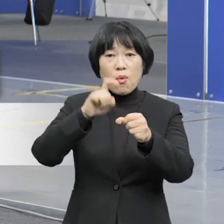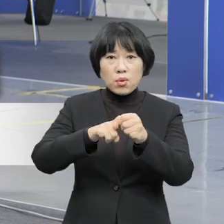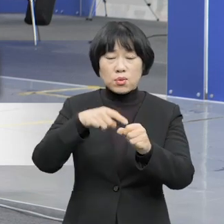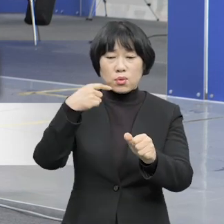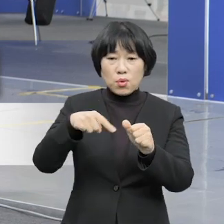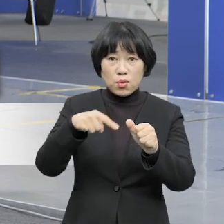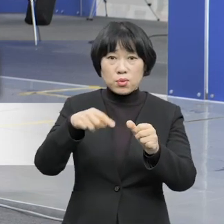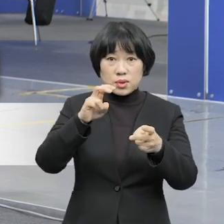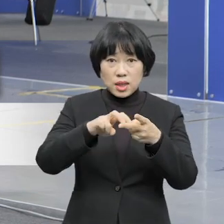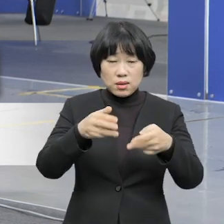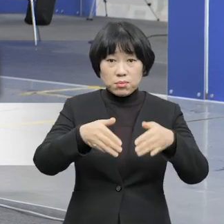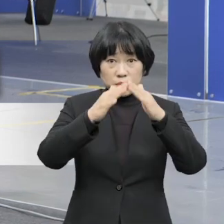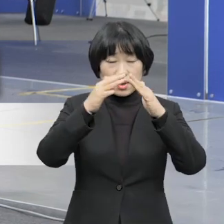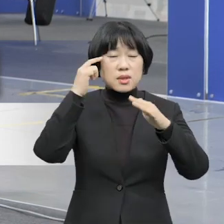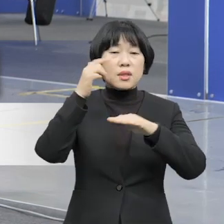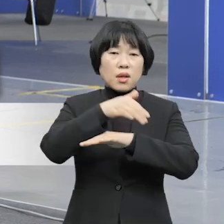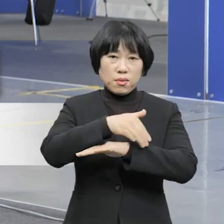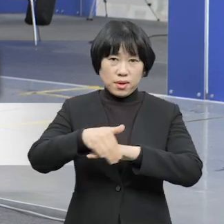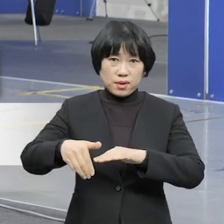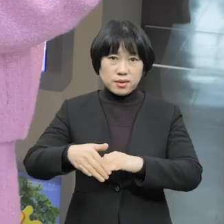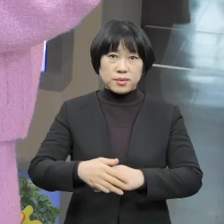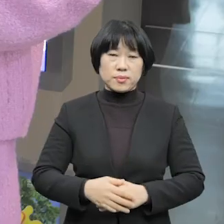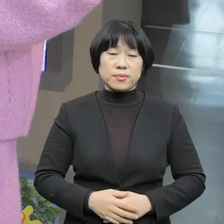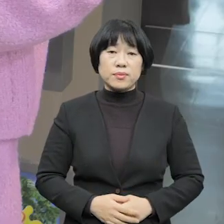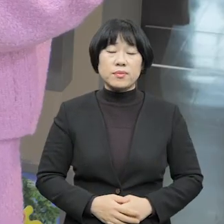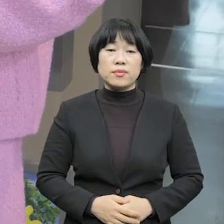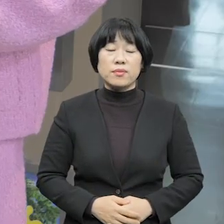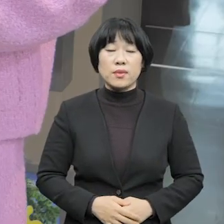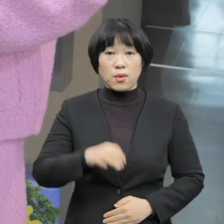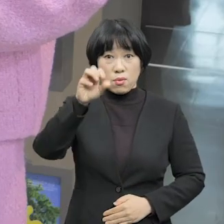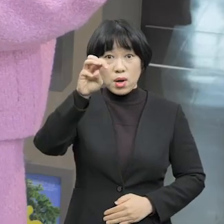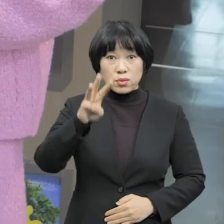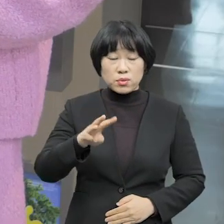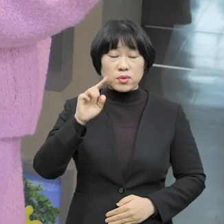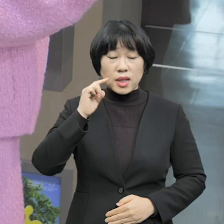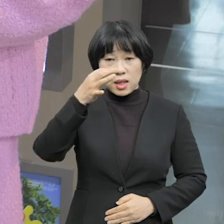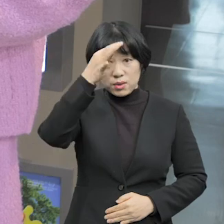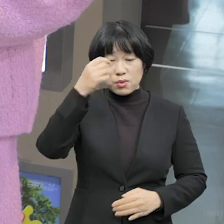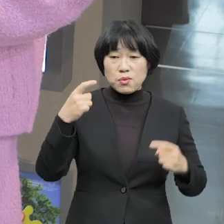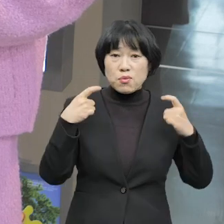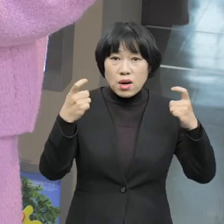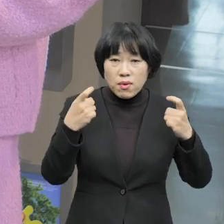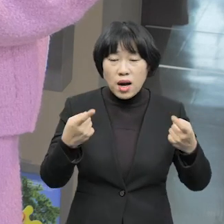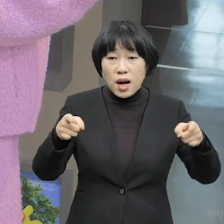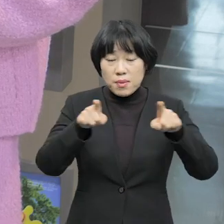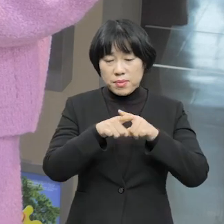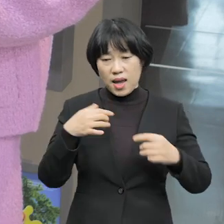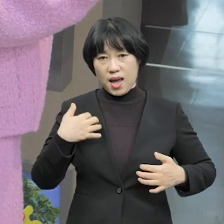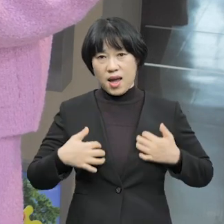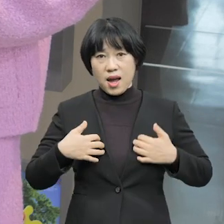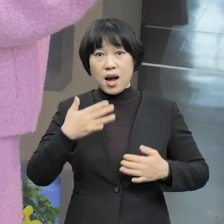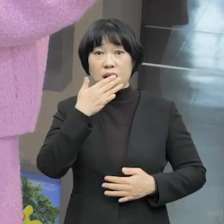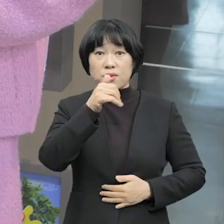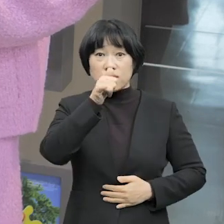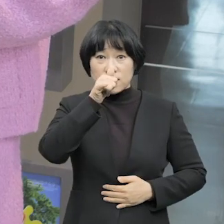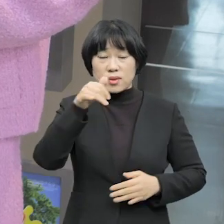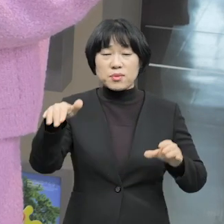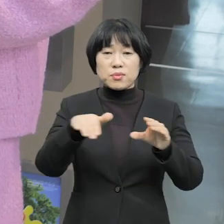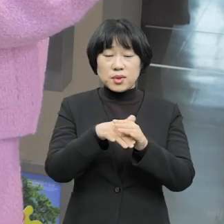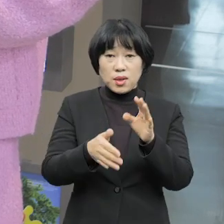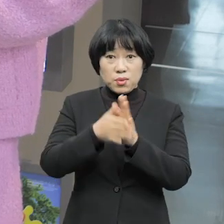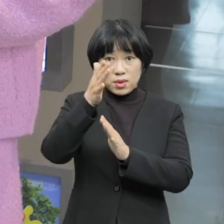서비스 센터를 구축할 방침입니다. 광주가 예술과 관광을 즐길 수 있는 문화 콘텐츠 도시로